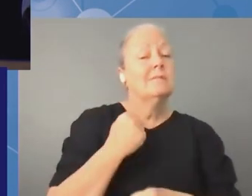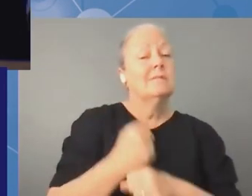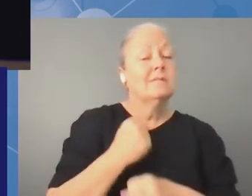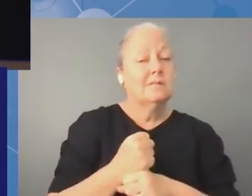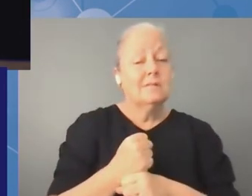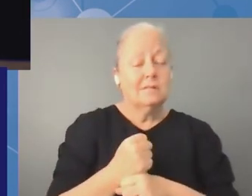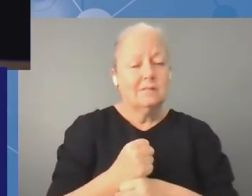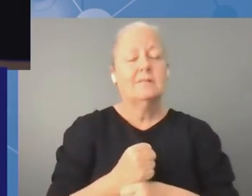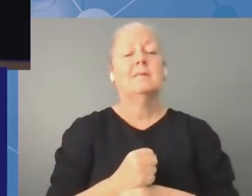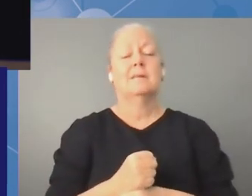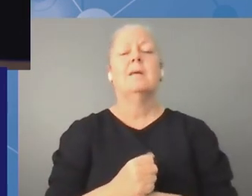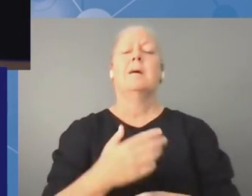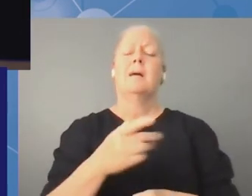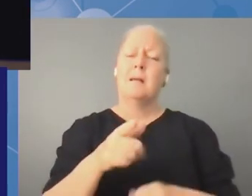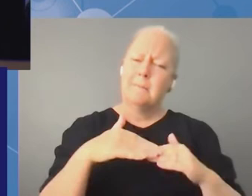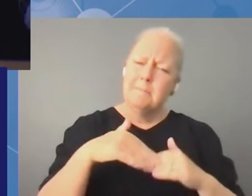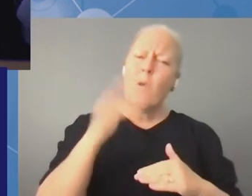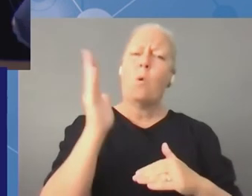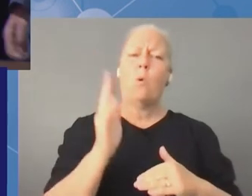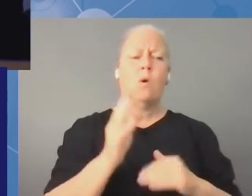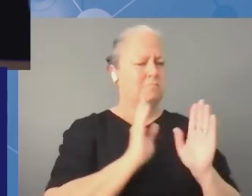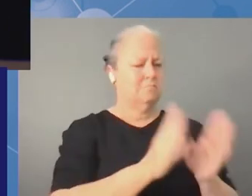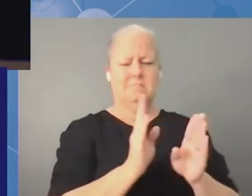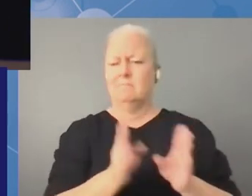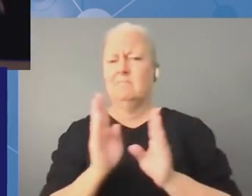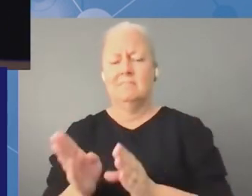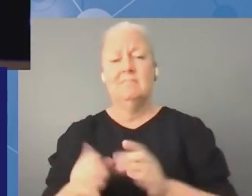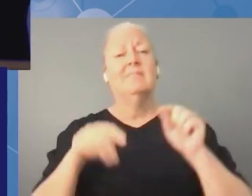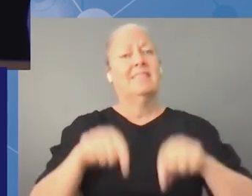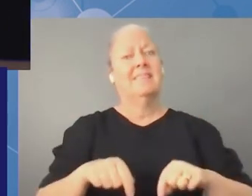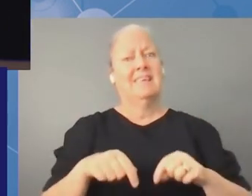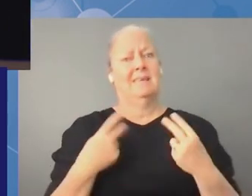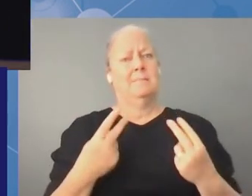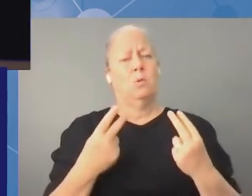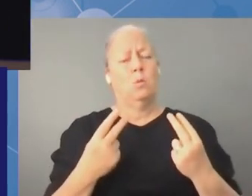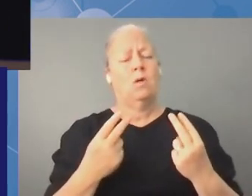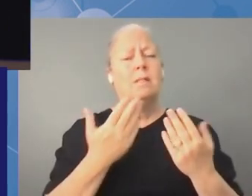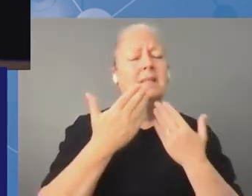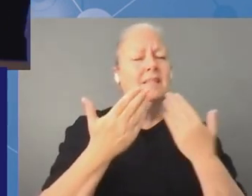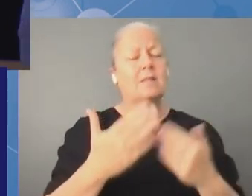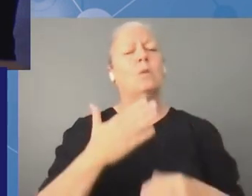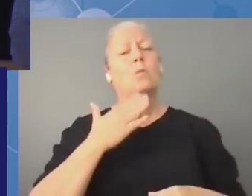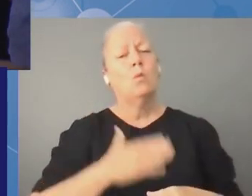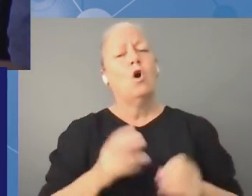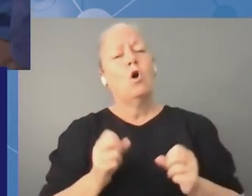تكون فرصة لصناع القرار السياسيين لكي يخبروا